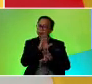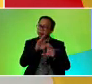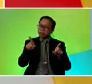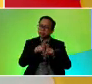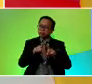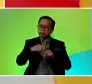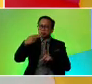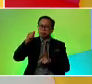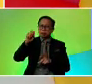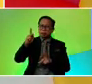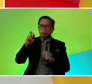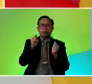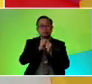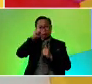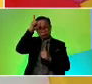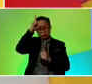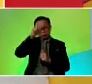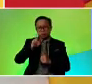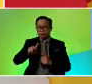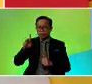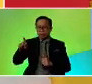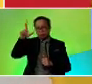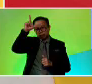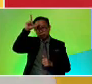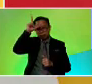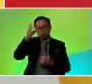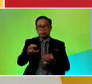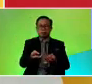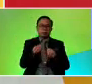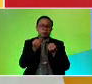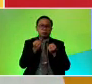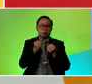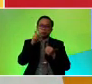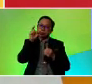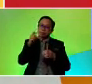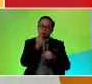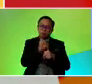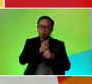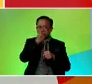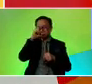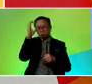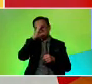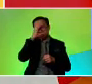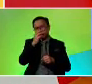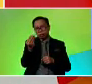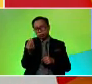setengah tempat pula karena lelaki mungkin diminta untuk bekerja mencari nafkah mungkin